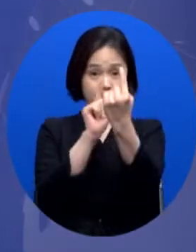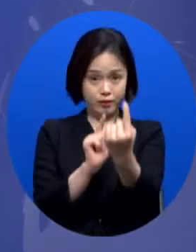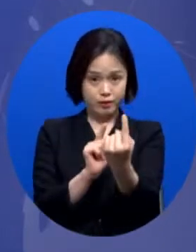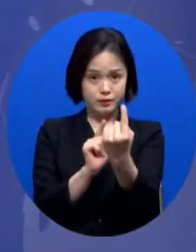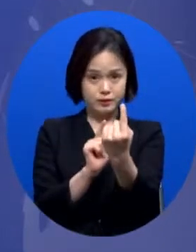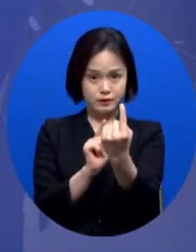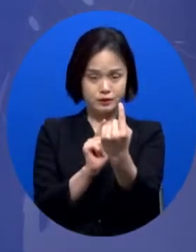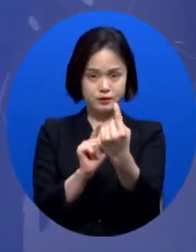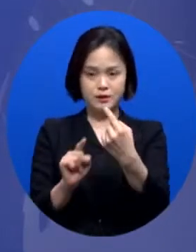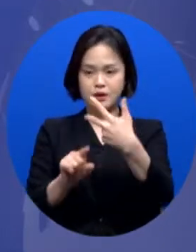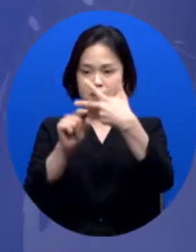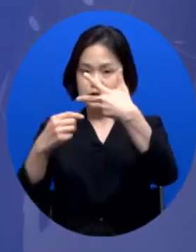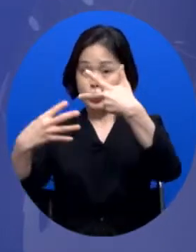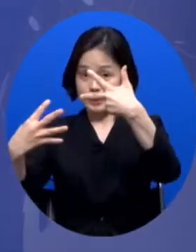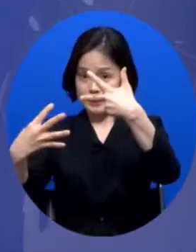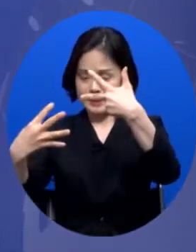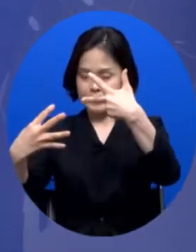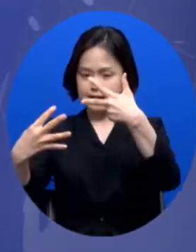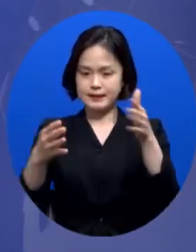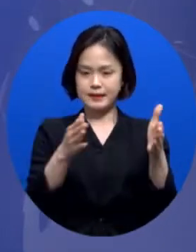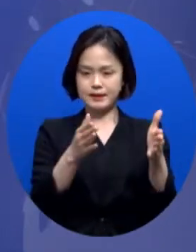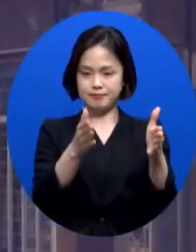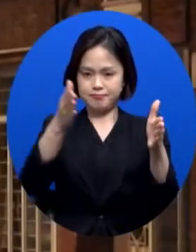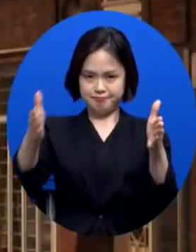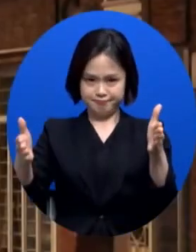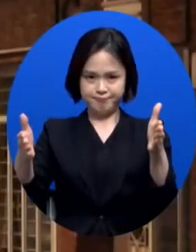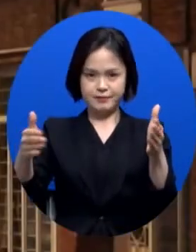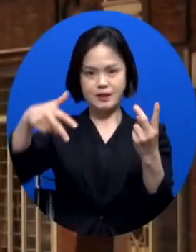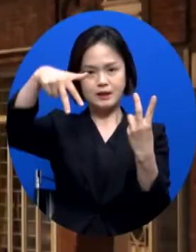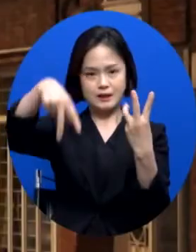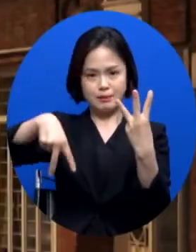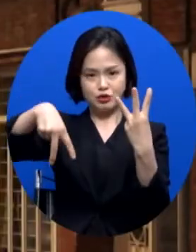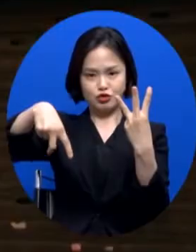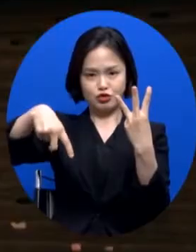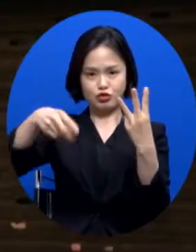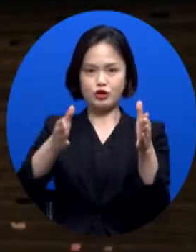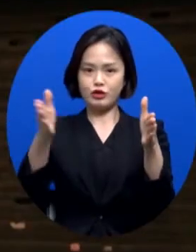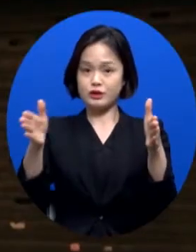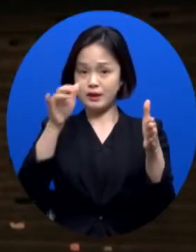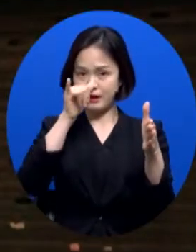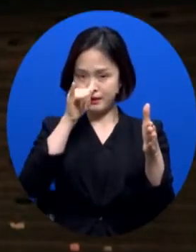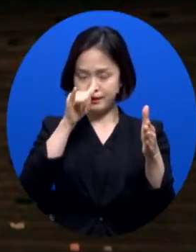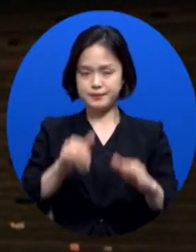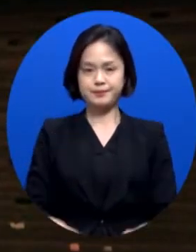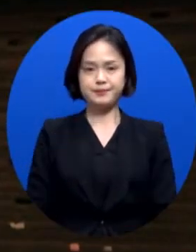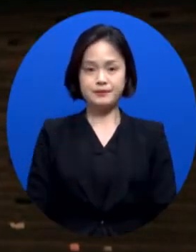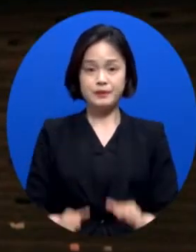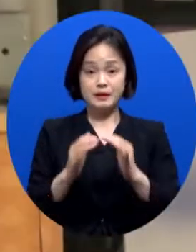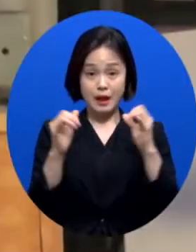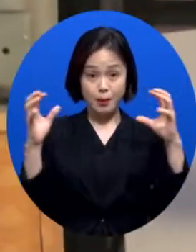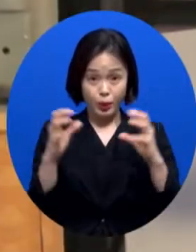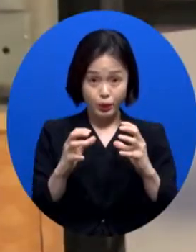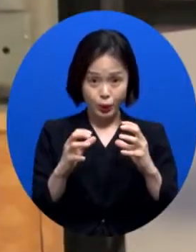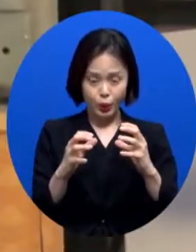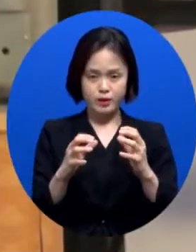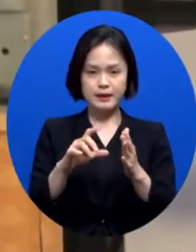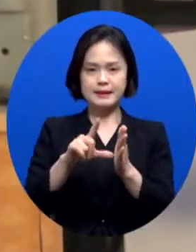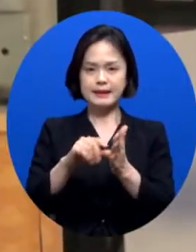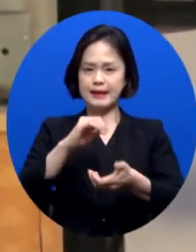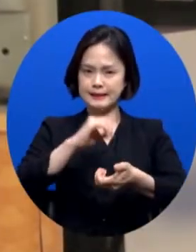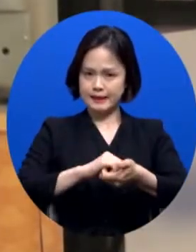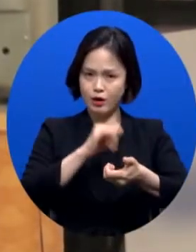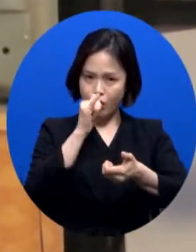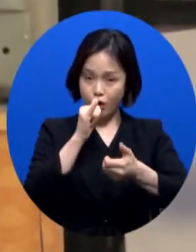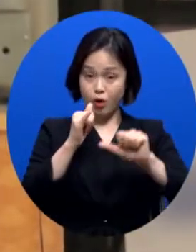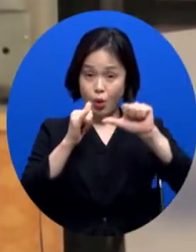달 4일까지 3주 더 연장됩니다. 네. 다중이용시설 영업시간 제한 조치와 또 5인 이상 사적 모임 금지도